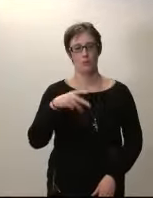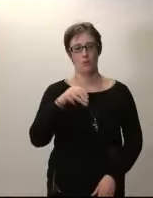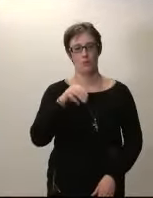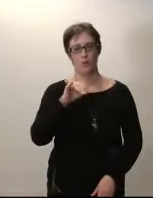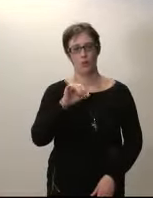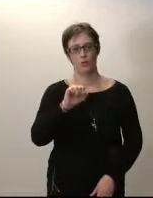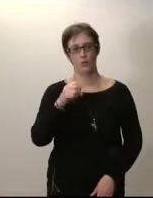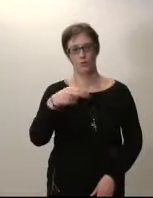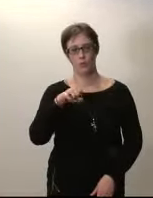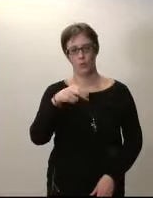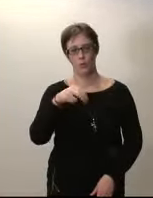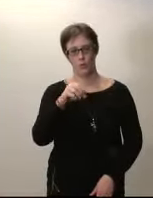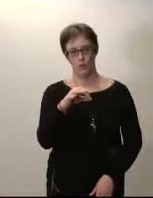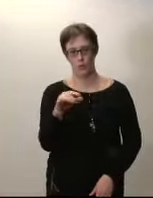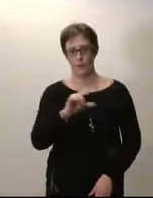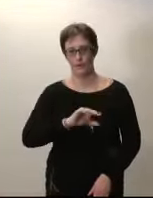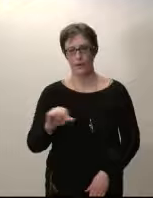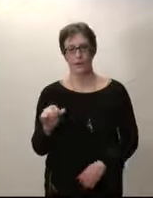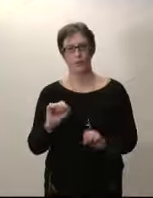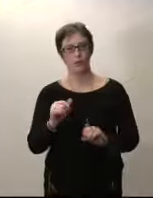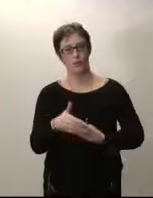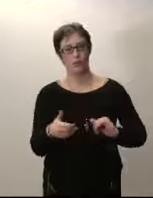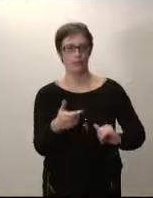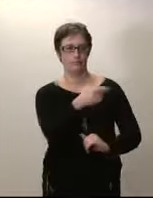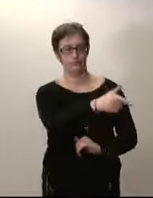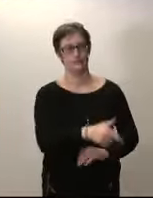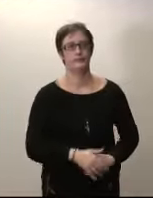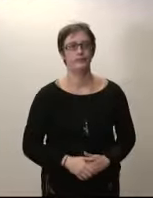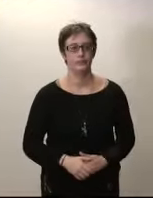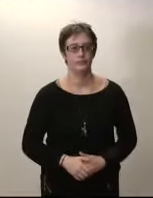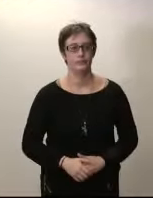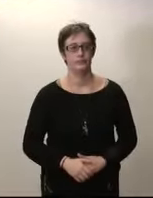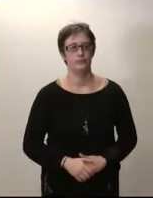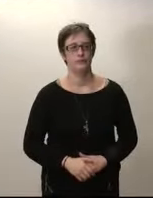Poinceneau-Gaëlle, donc qui a donné pouvoir à Mme Spéconia, Antonietta. Je pense que